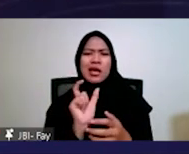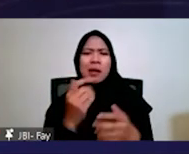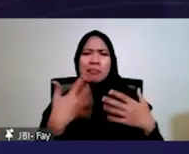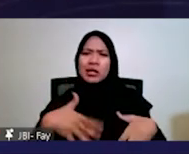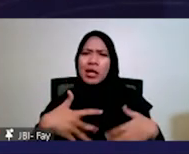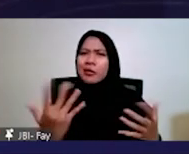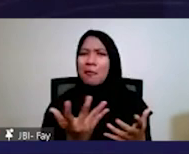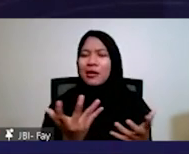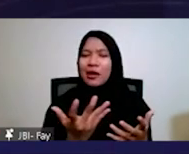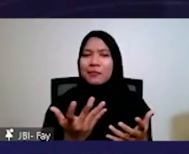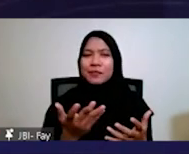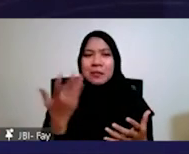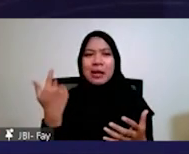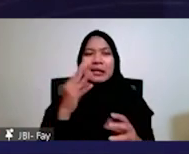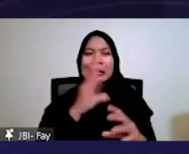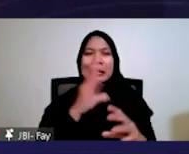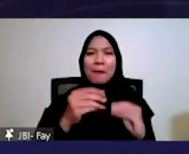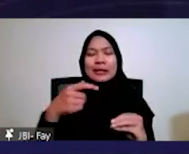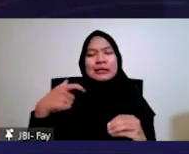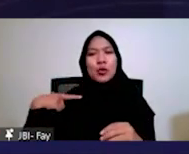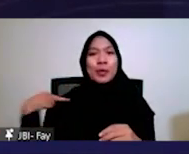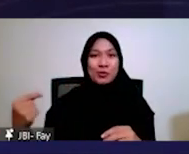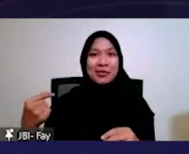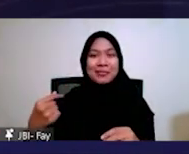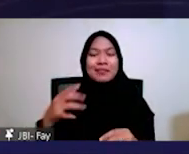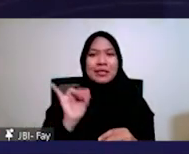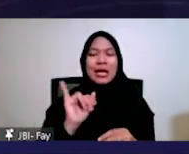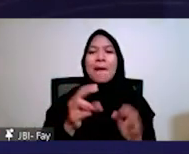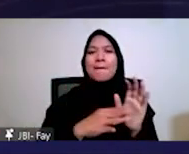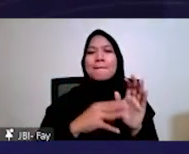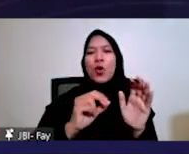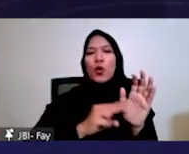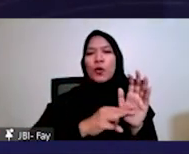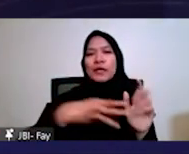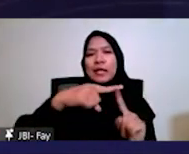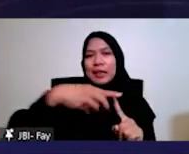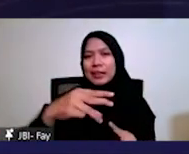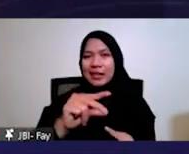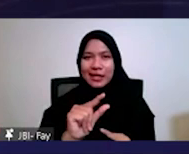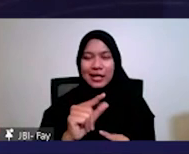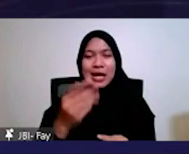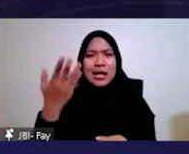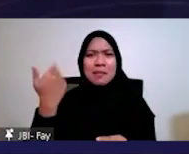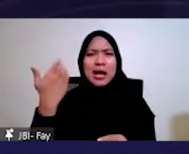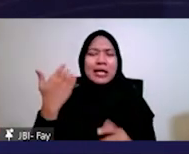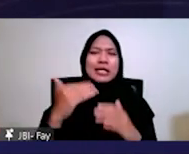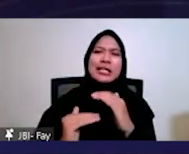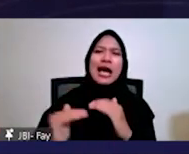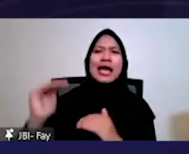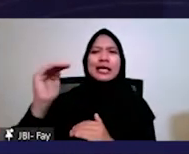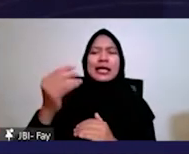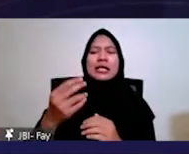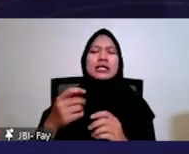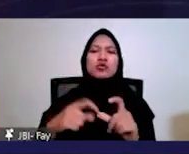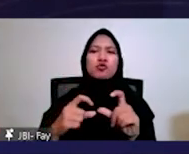rapat dewan Gubernur kita memang moneternya itu memang kemarin kita naikkan suku bunga